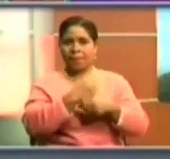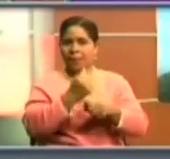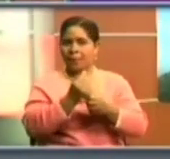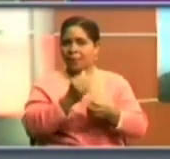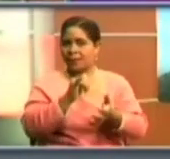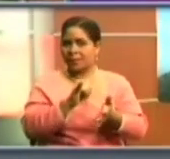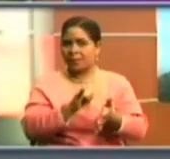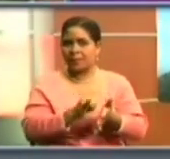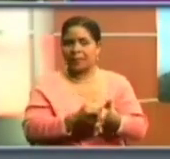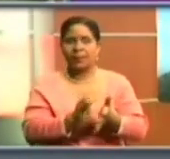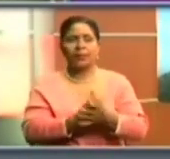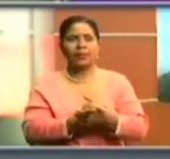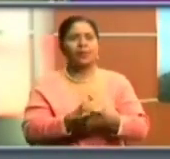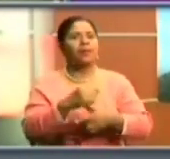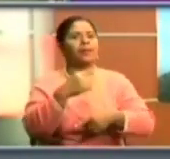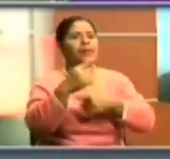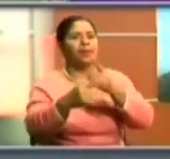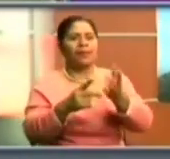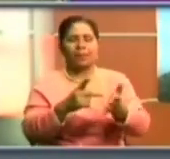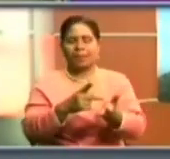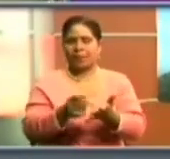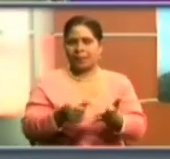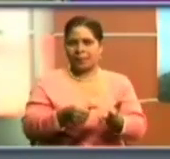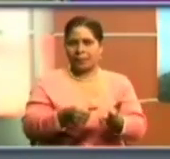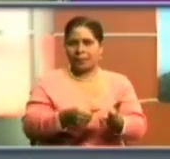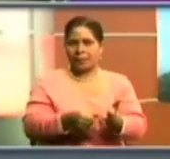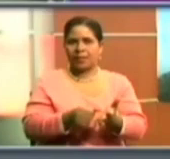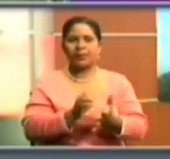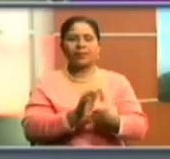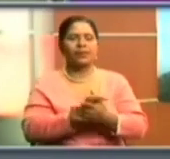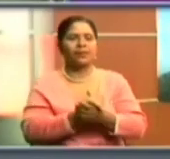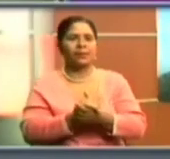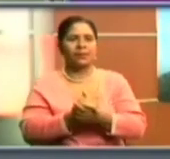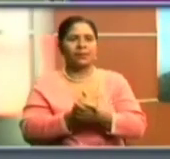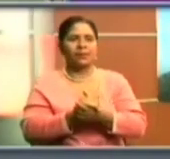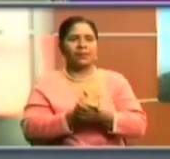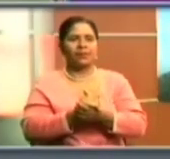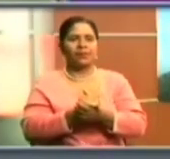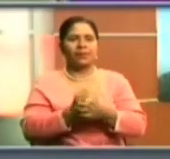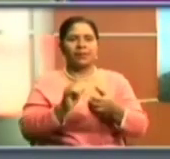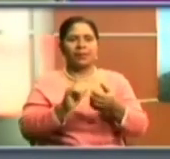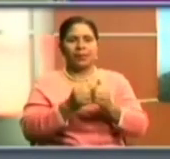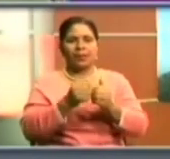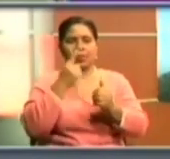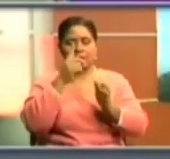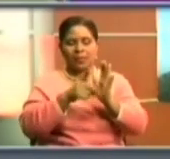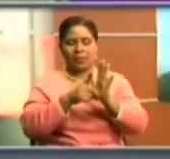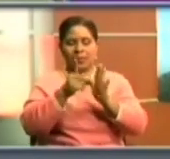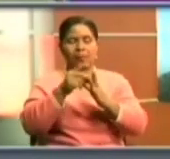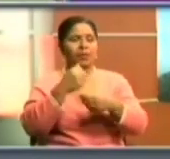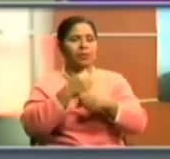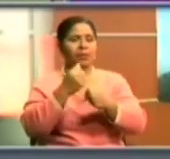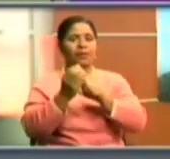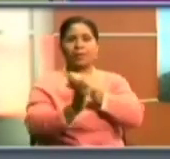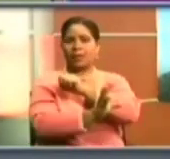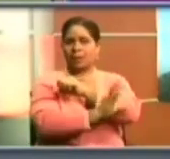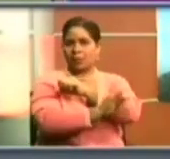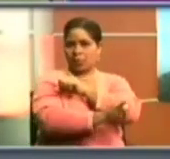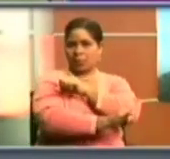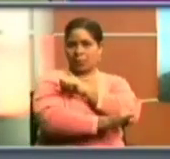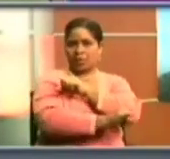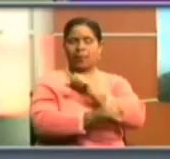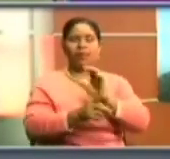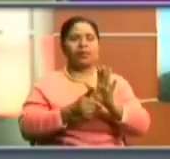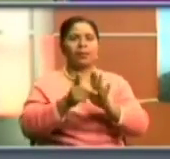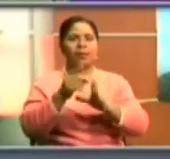ça, vous venez payer impôts, vous venez payer taxes pour que les gens aient développement fait dans le sud,